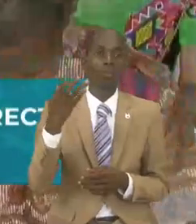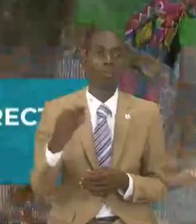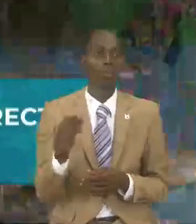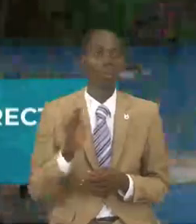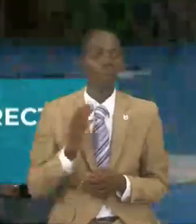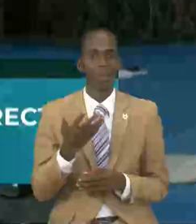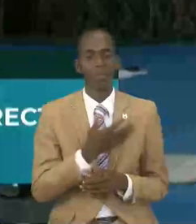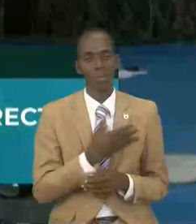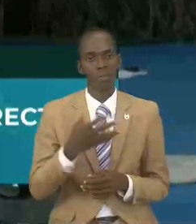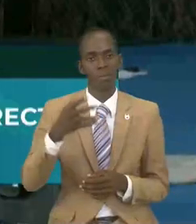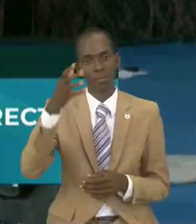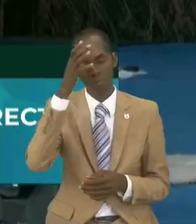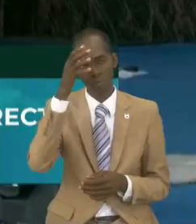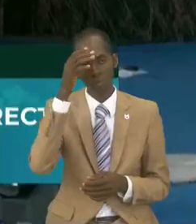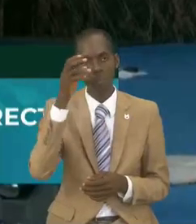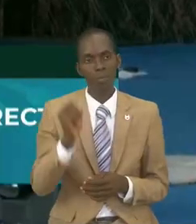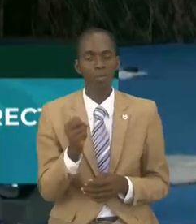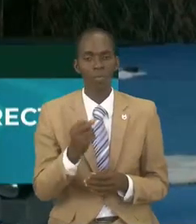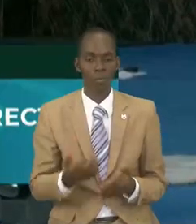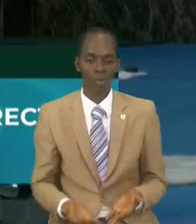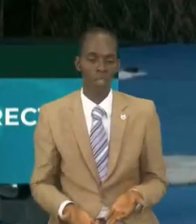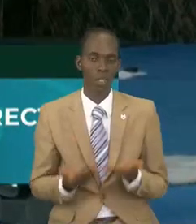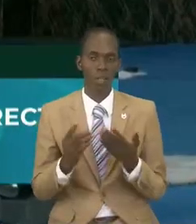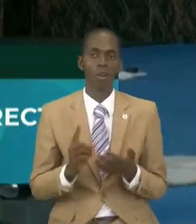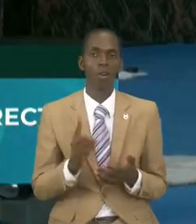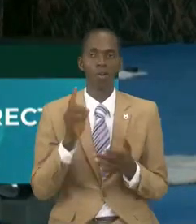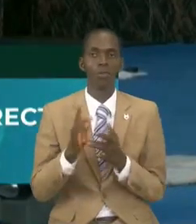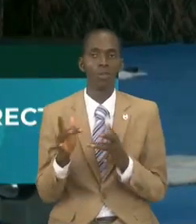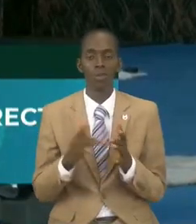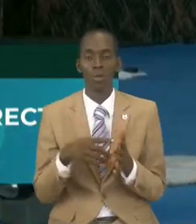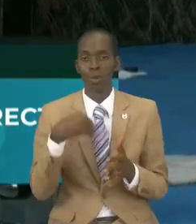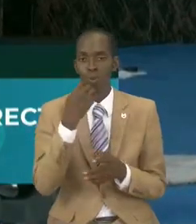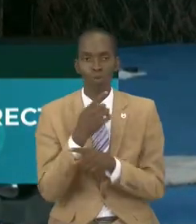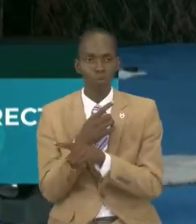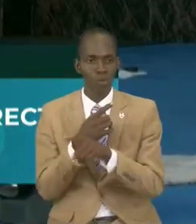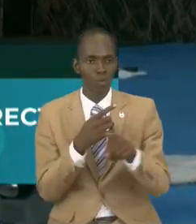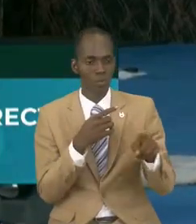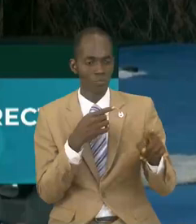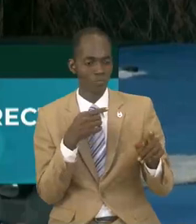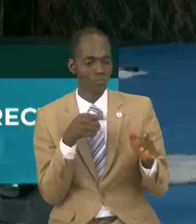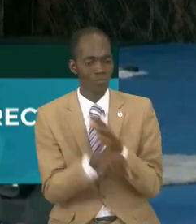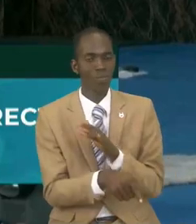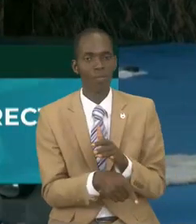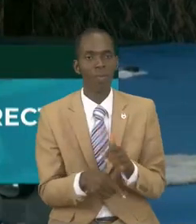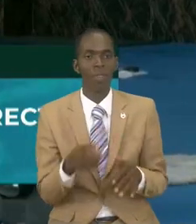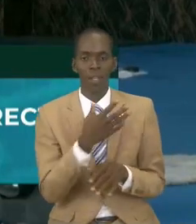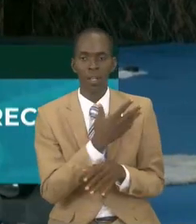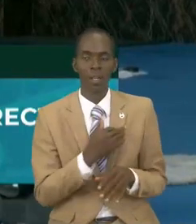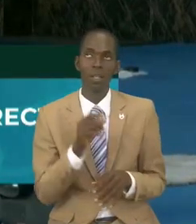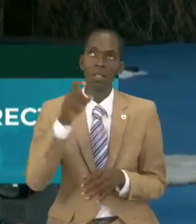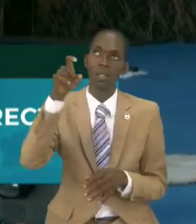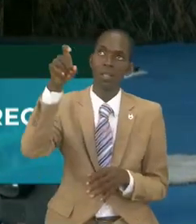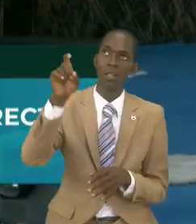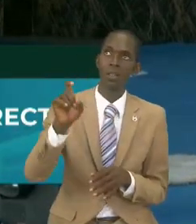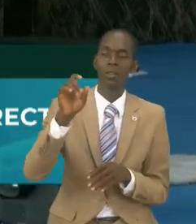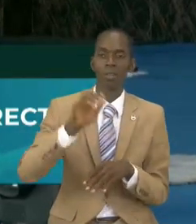Le Dieu de nos pères a ressuscité Jésus, que vous avez tué en le pendant